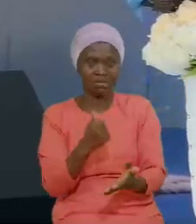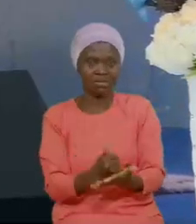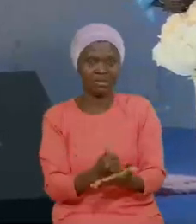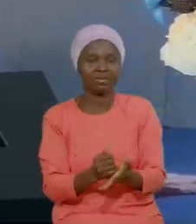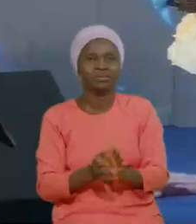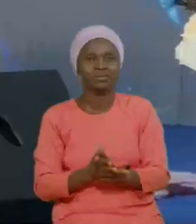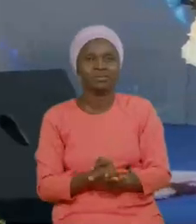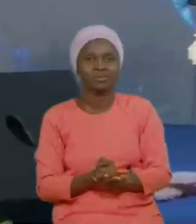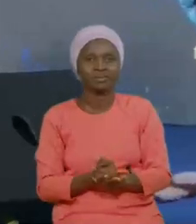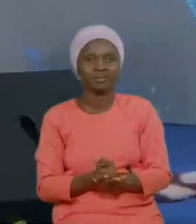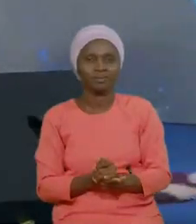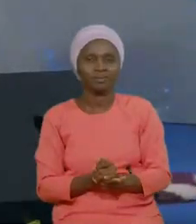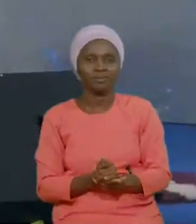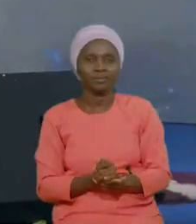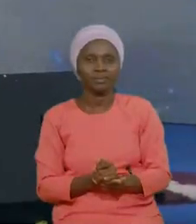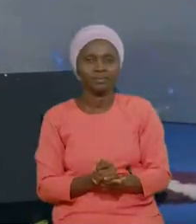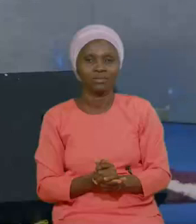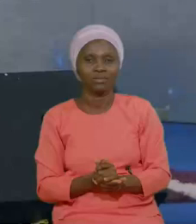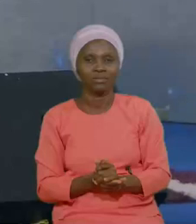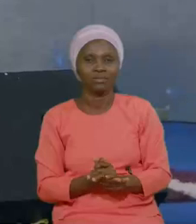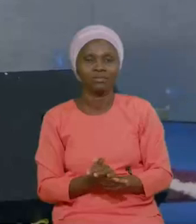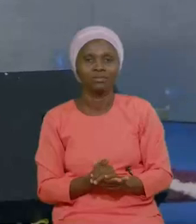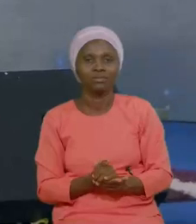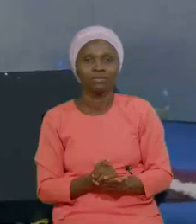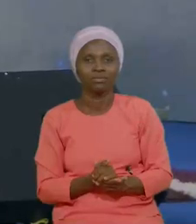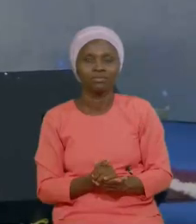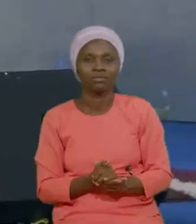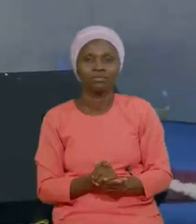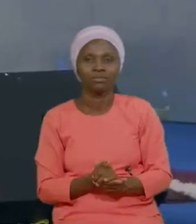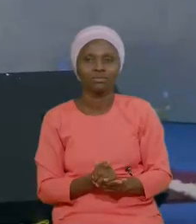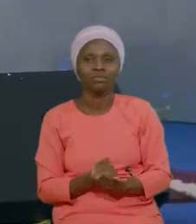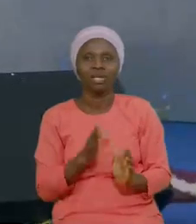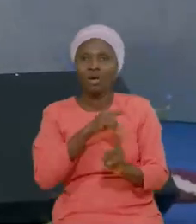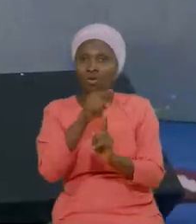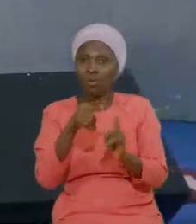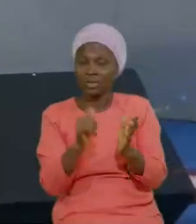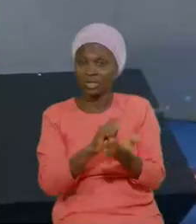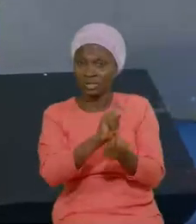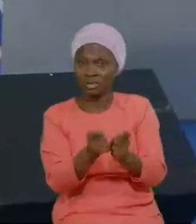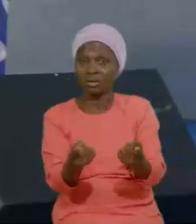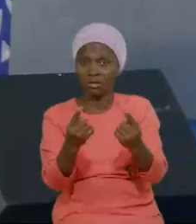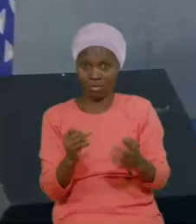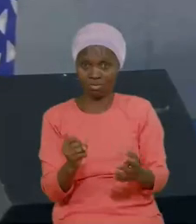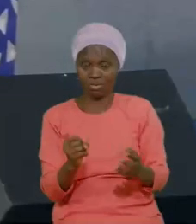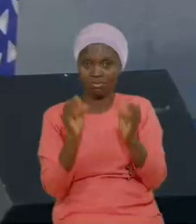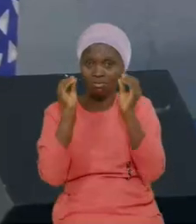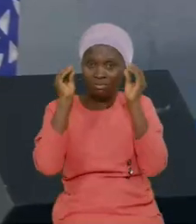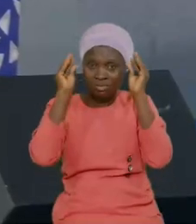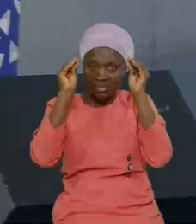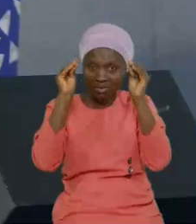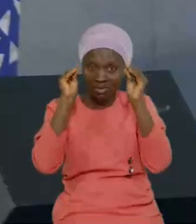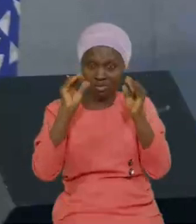Cette grâce qui a changé les hommes et les femmes que tu as connus, cette même grâce est disponible et elle va te changer.